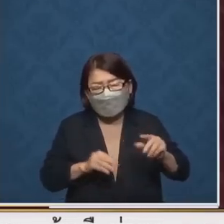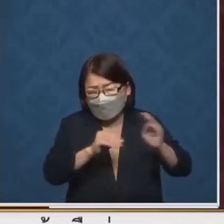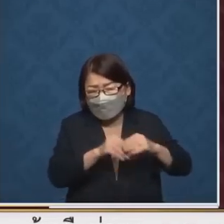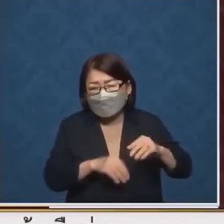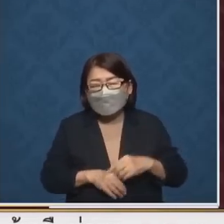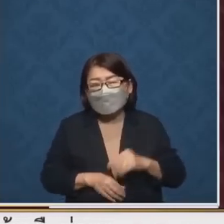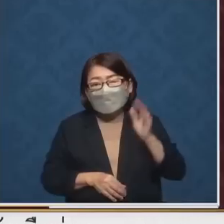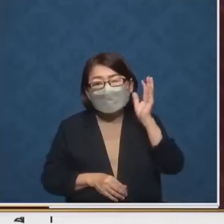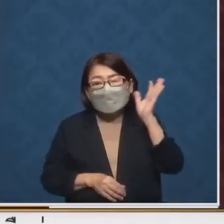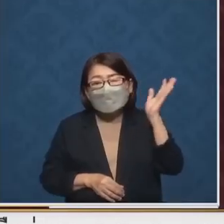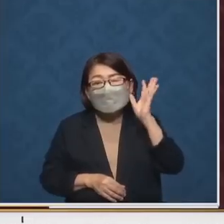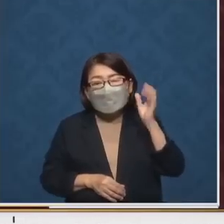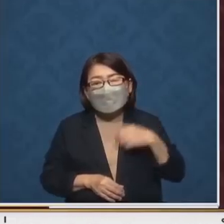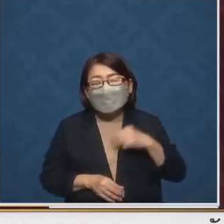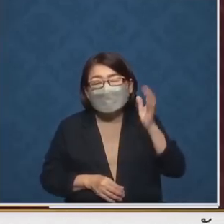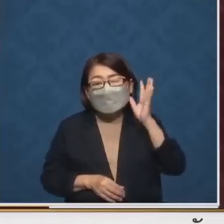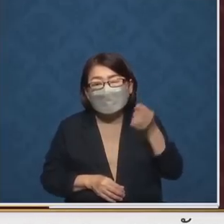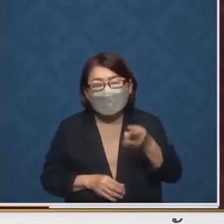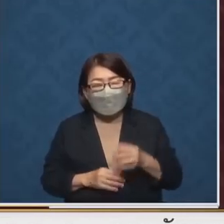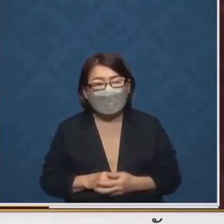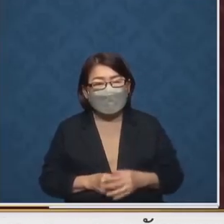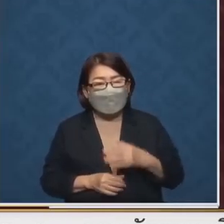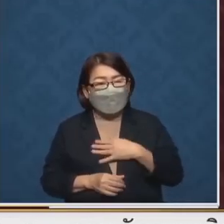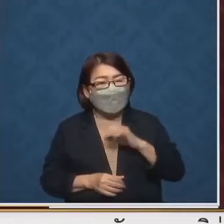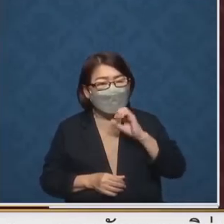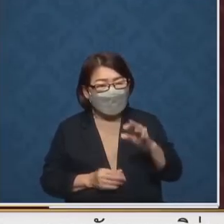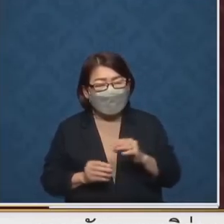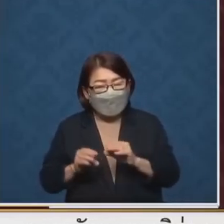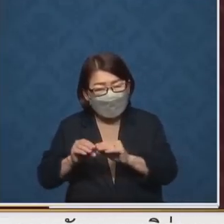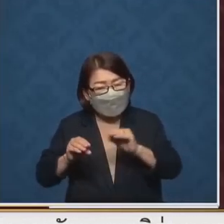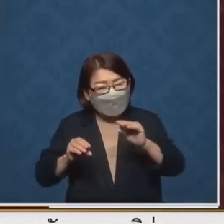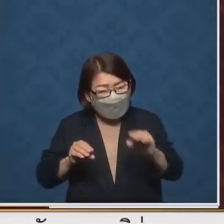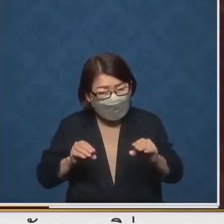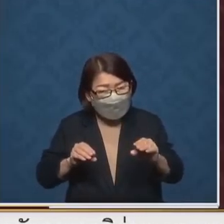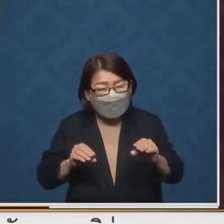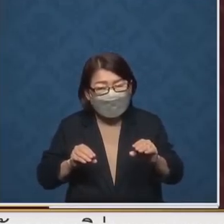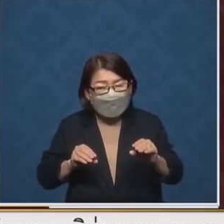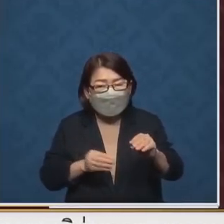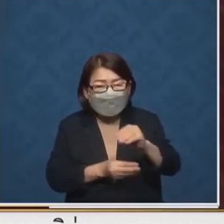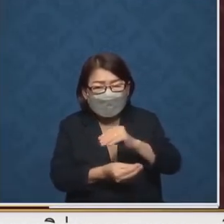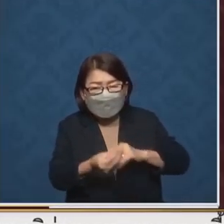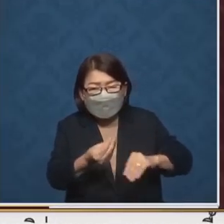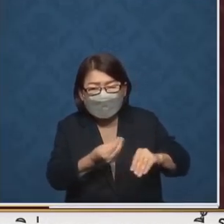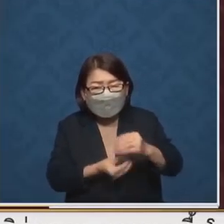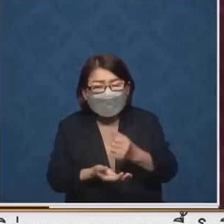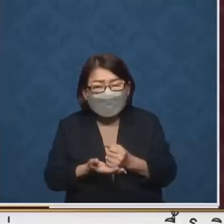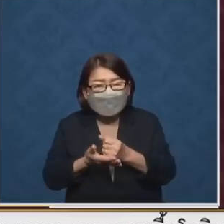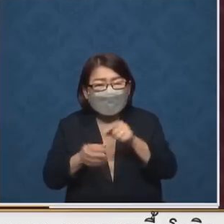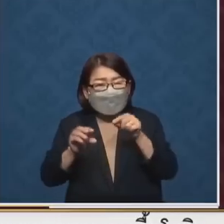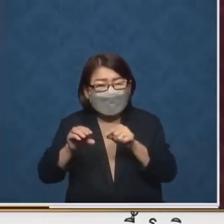่เชื่อนะครับแต่ผมเขียนว่าแ่งมาก่อน ที่วาเอไปใช้เพื่อเยวยาเนี่ย